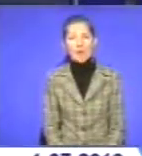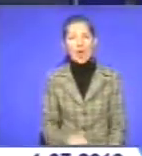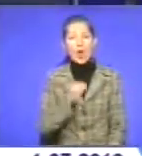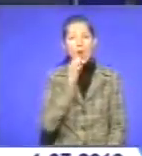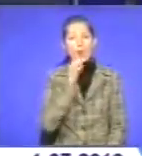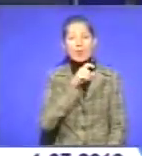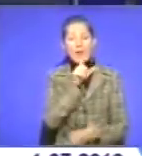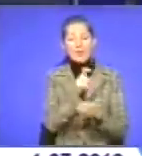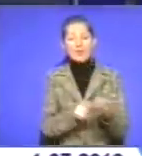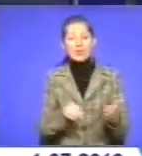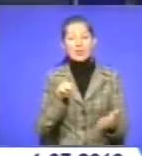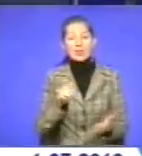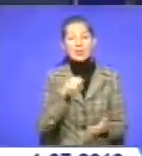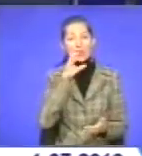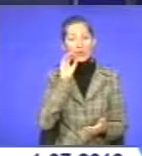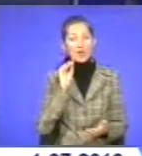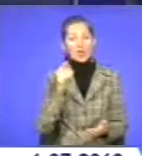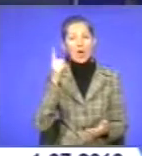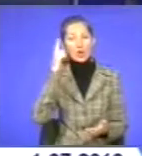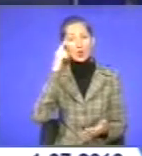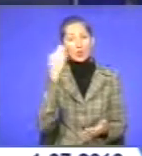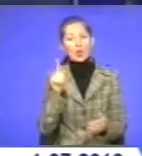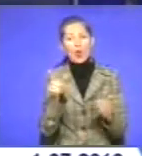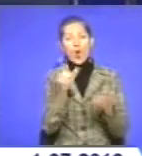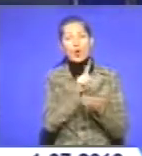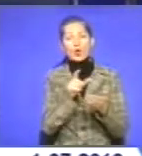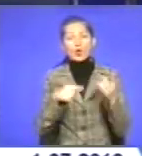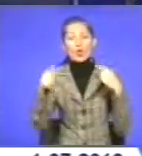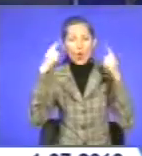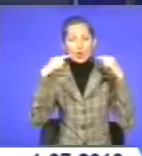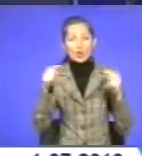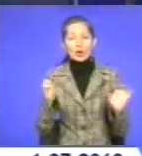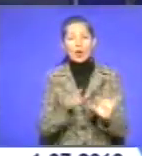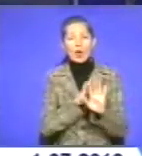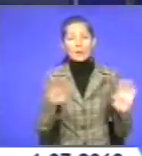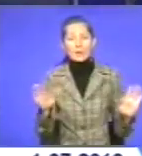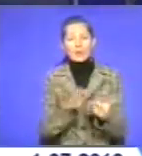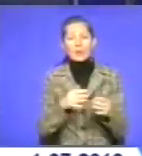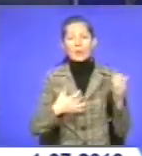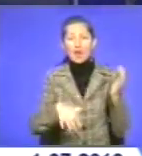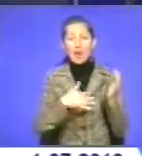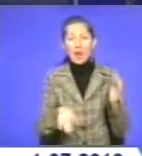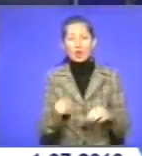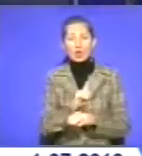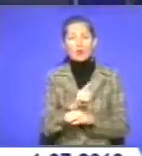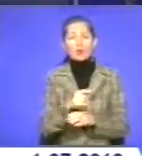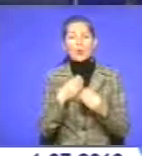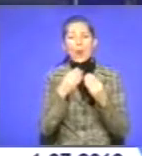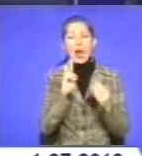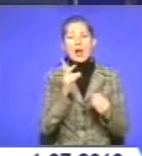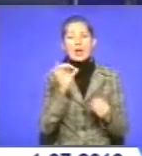Улюблені вірші Тараса Шевченка, роздуми над його творчістю, декламування дум під гітару. У Тернопільському краєзнавчому музеї